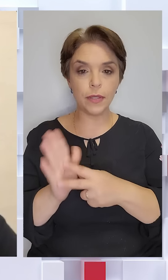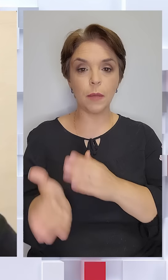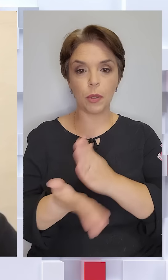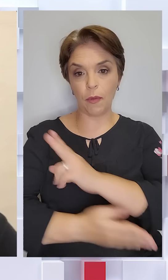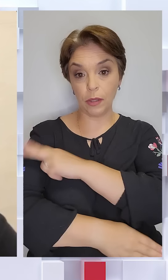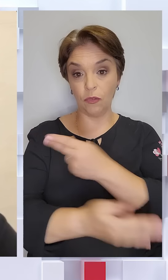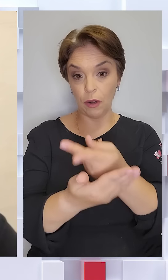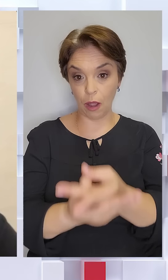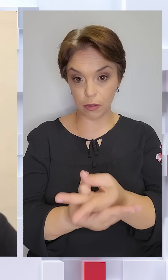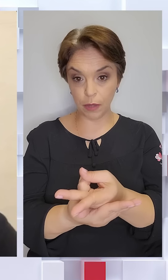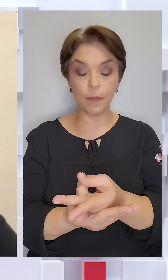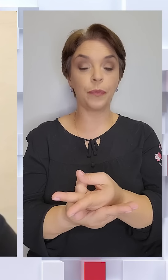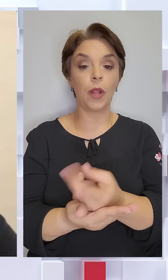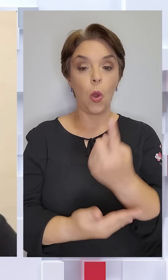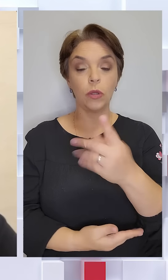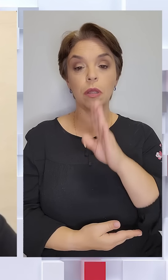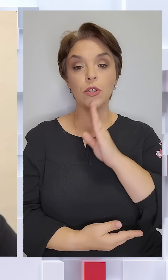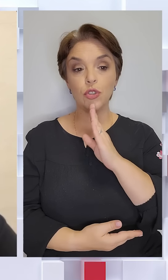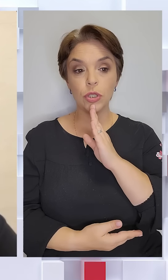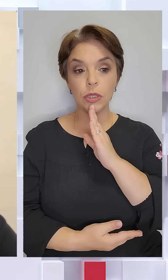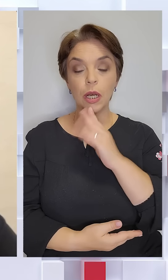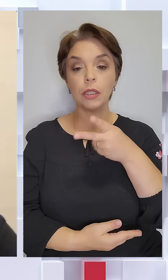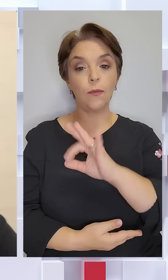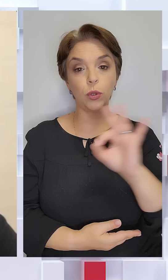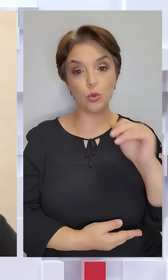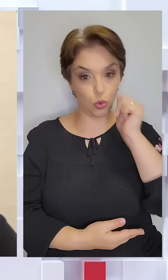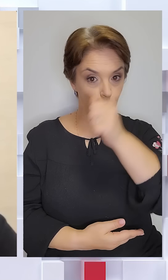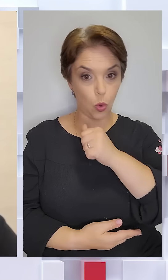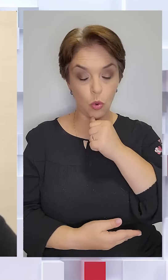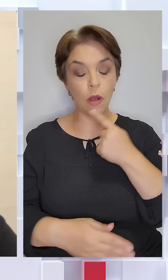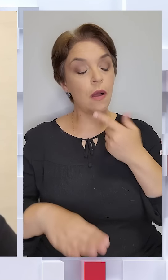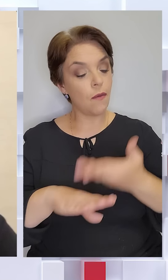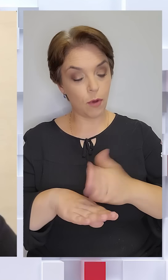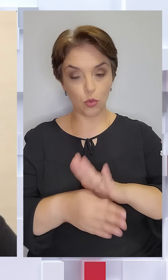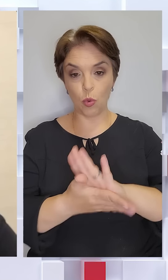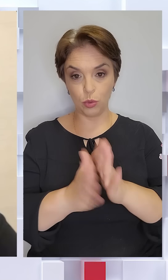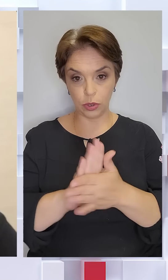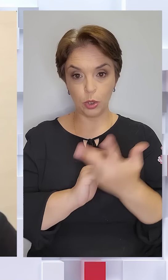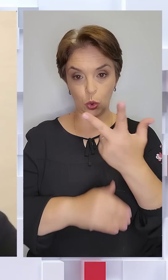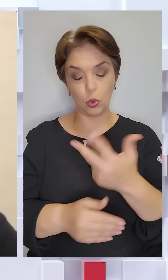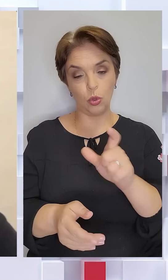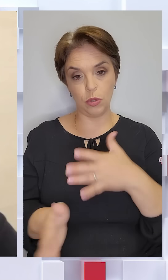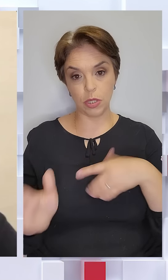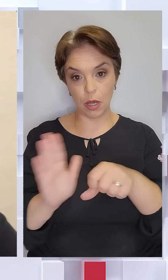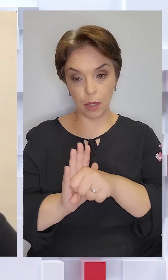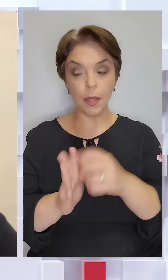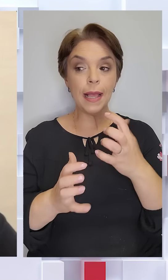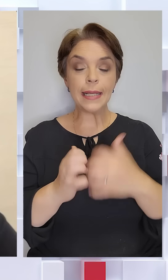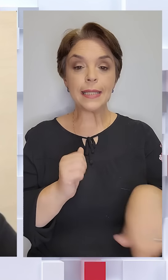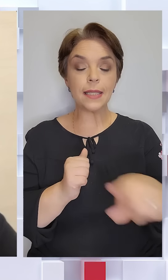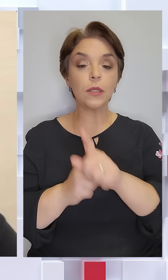перебувають в лікарні. Одна жінка 2000 року в важкому стані, троє загиблих. Також